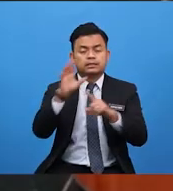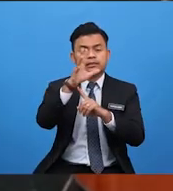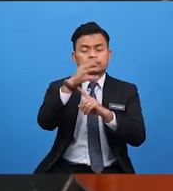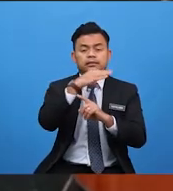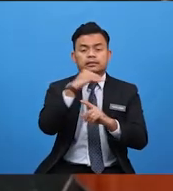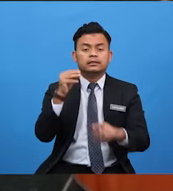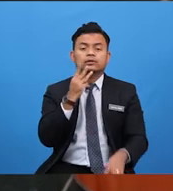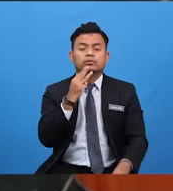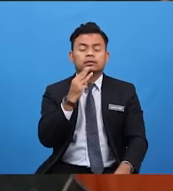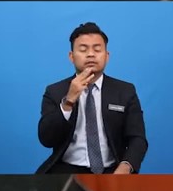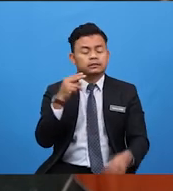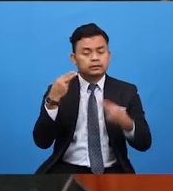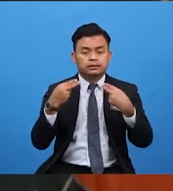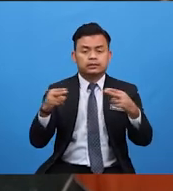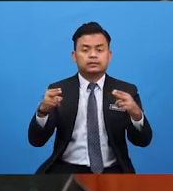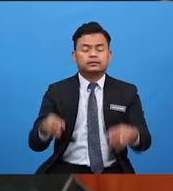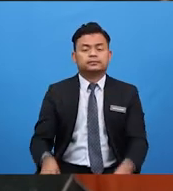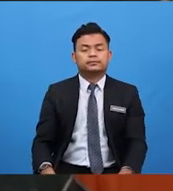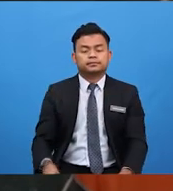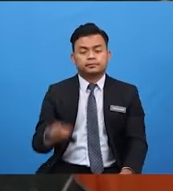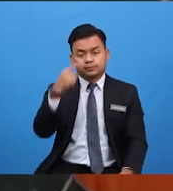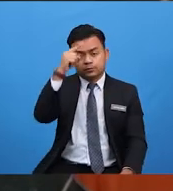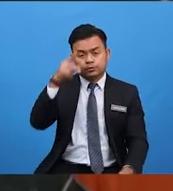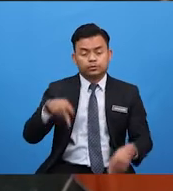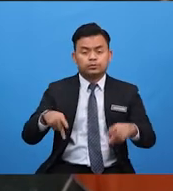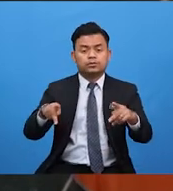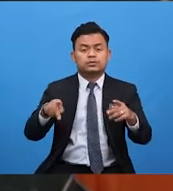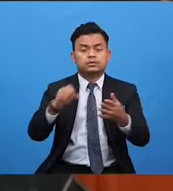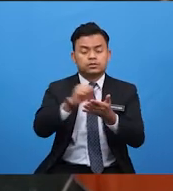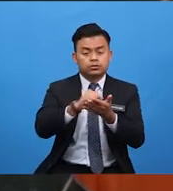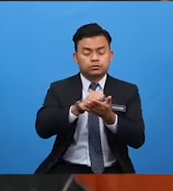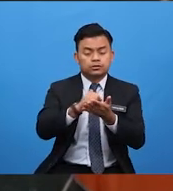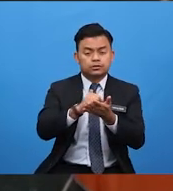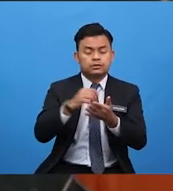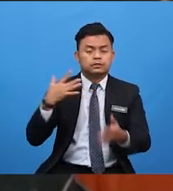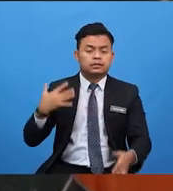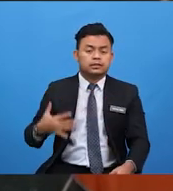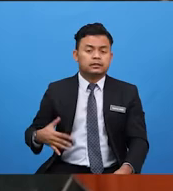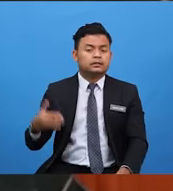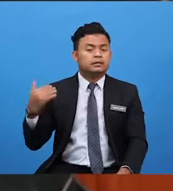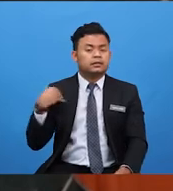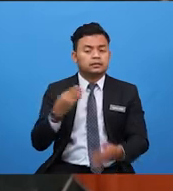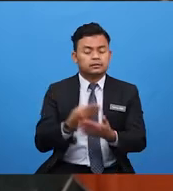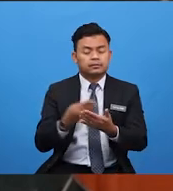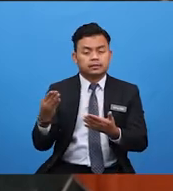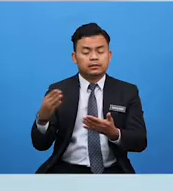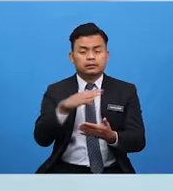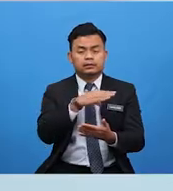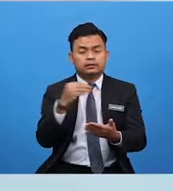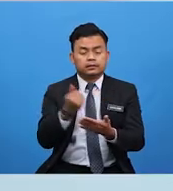Untuk proses mencuci kain, terdapat beberapa bahan dan peralatan yang diperlukan,